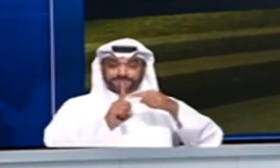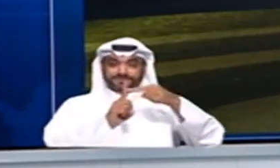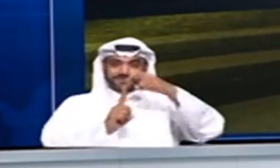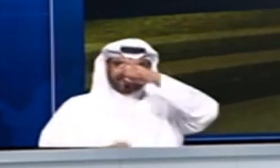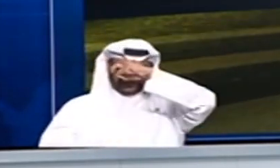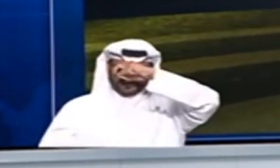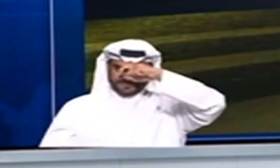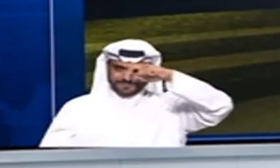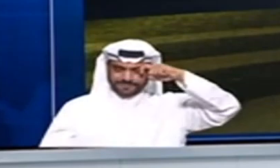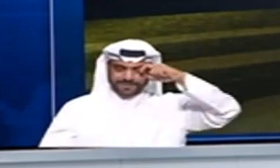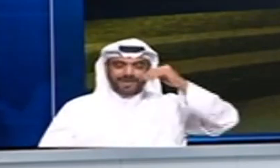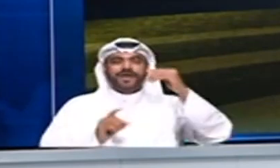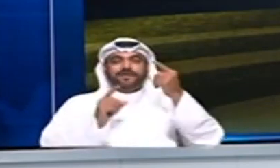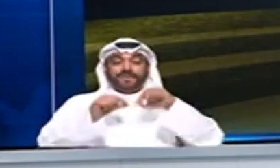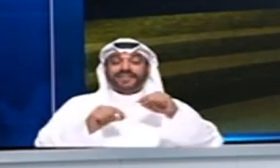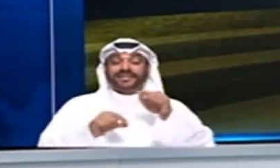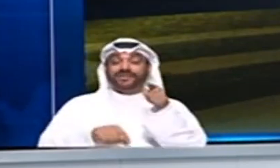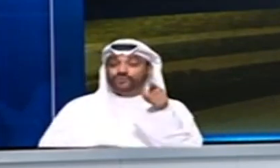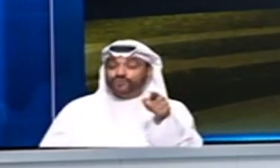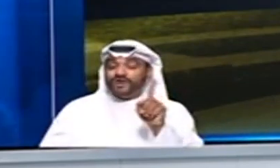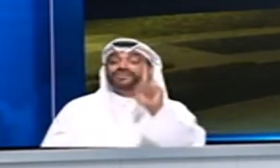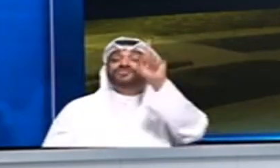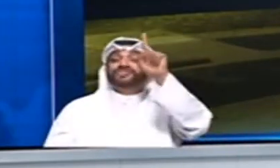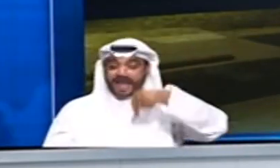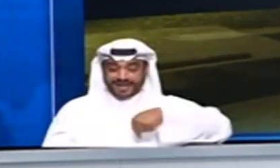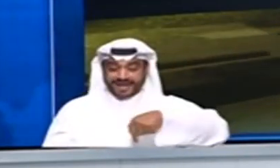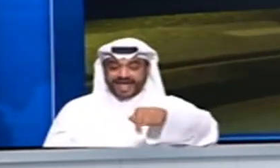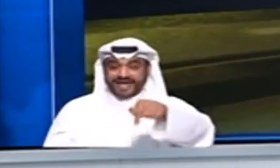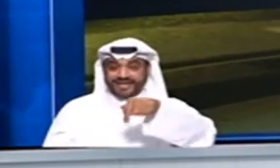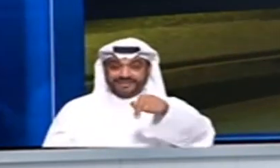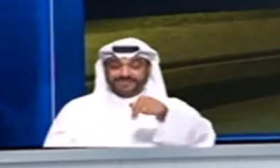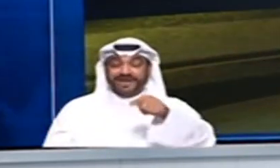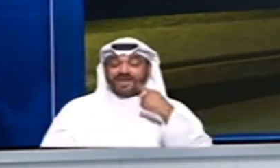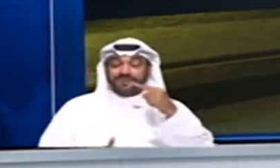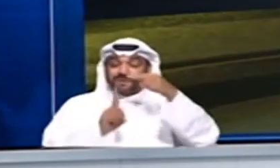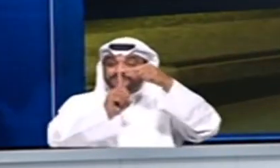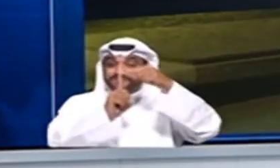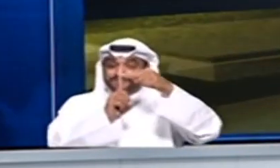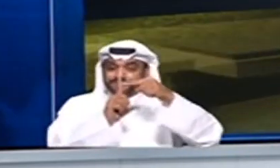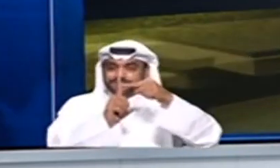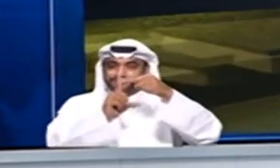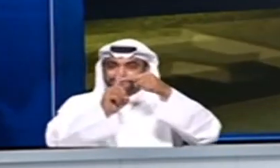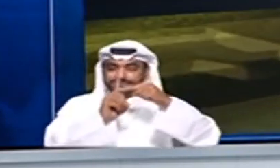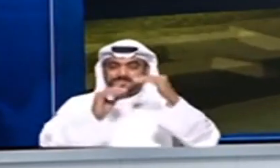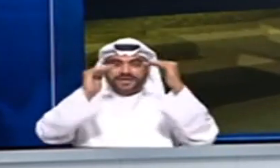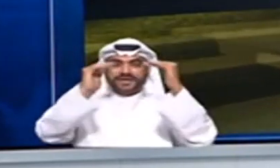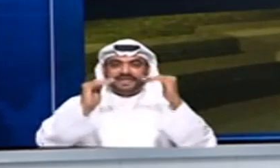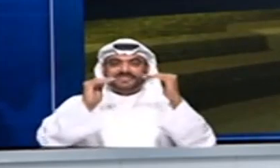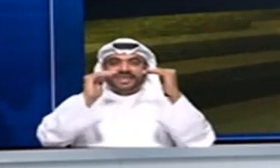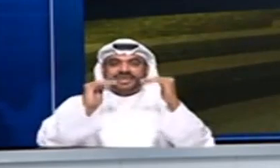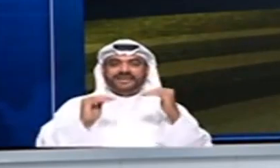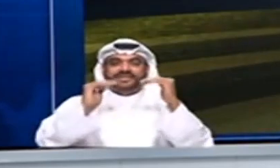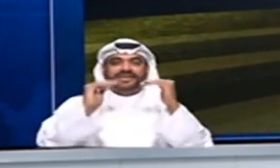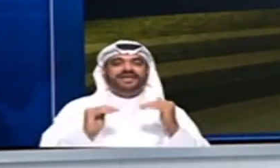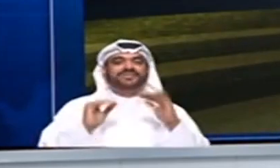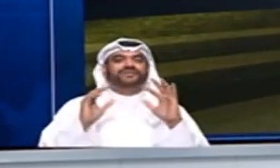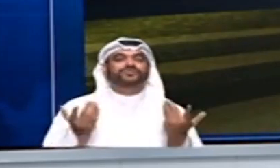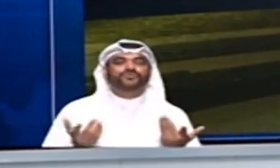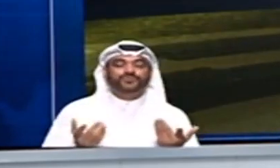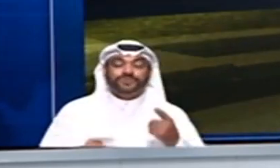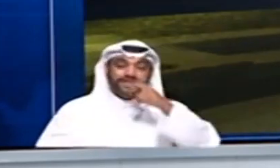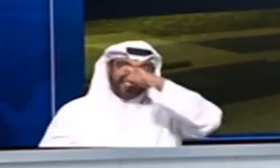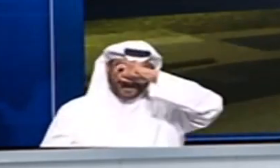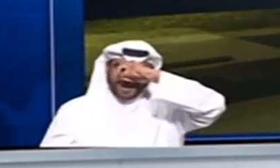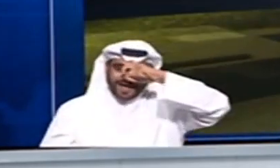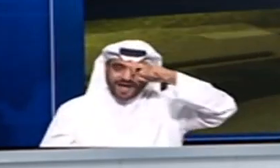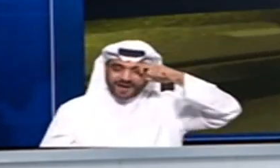26 درجة مئوية، تراجع تدريجي في درجات الحرارة خلال النهار. 42 في يوم الجمعة، 25 الصغرى، والرياح الشمالية